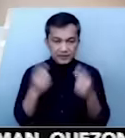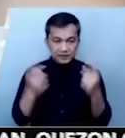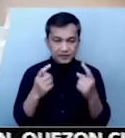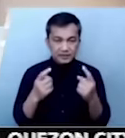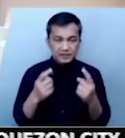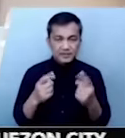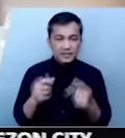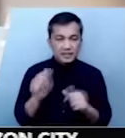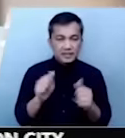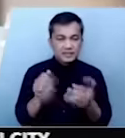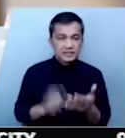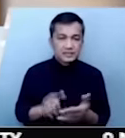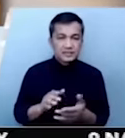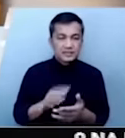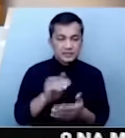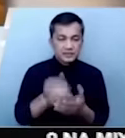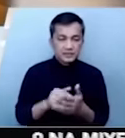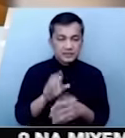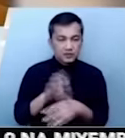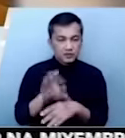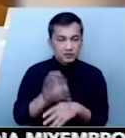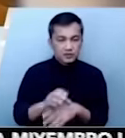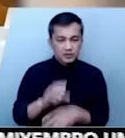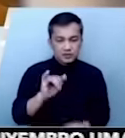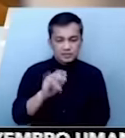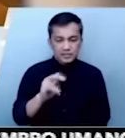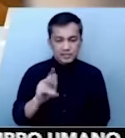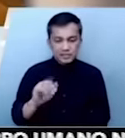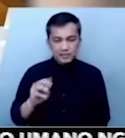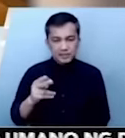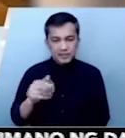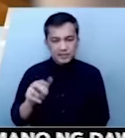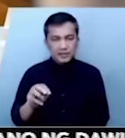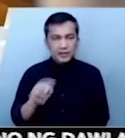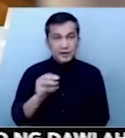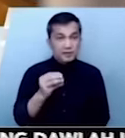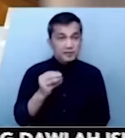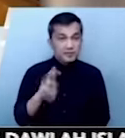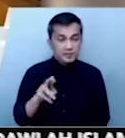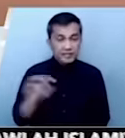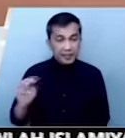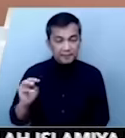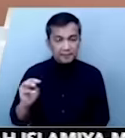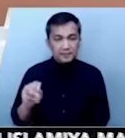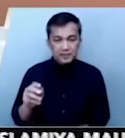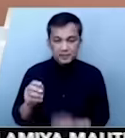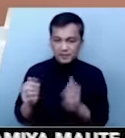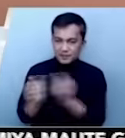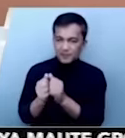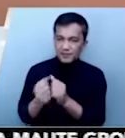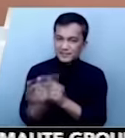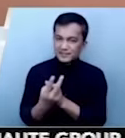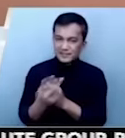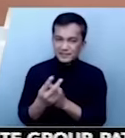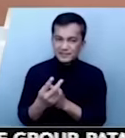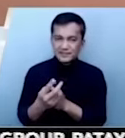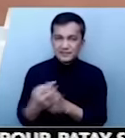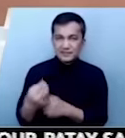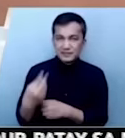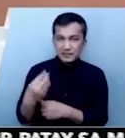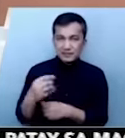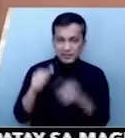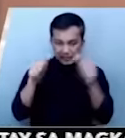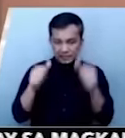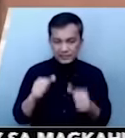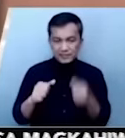Artist Center Creative Consultant Johnny Manahan o Mr. M. Spotted sila together in one frame sa IG post ni Bea kasama ang iba